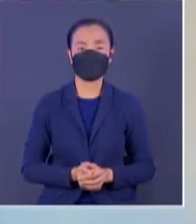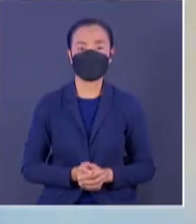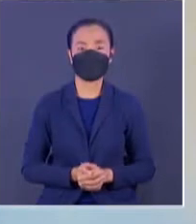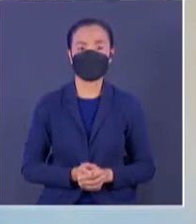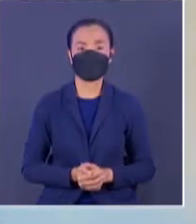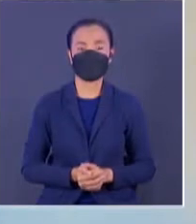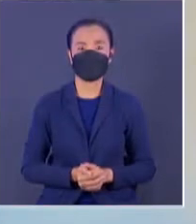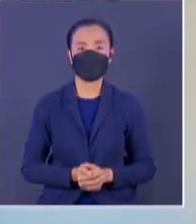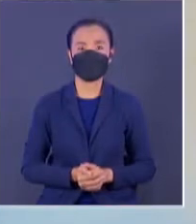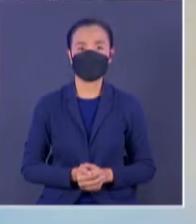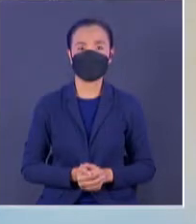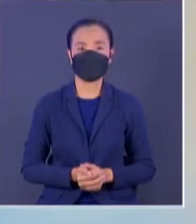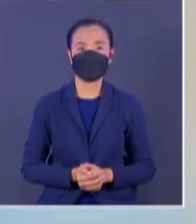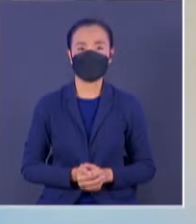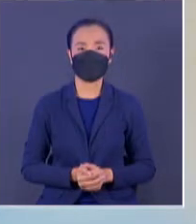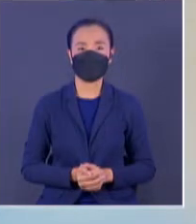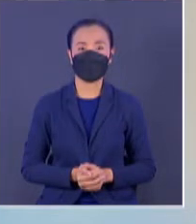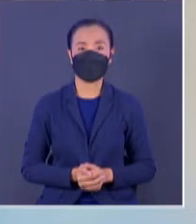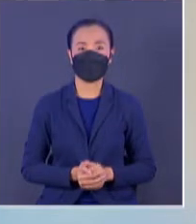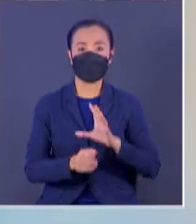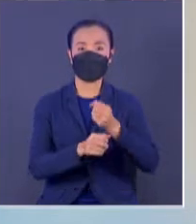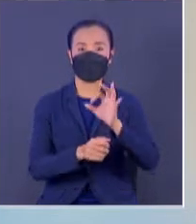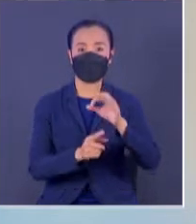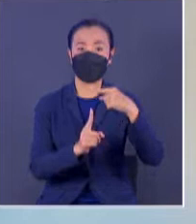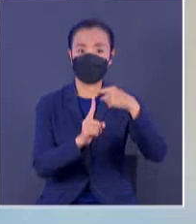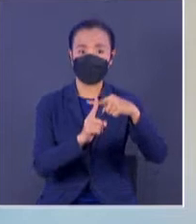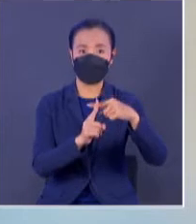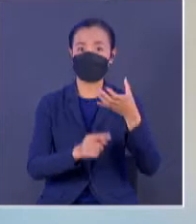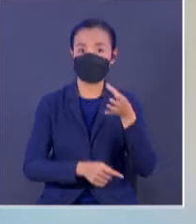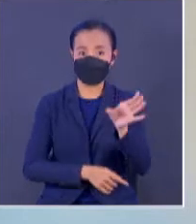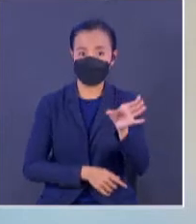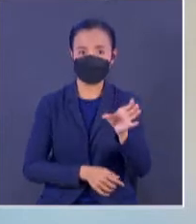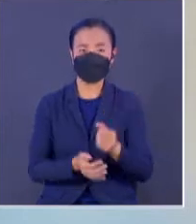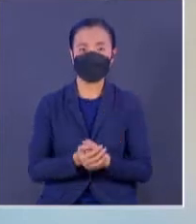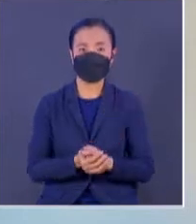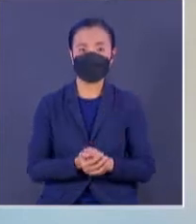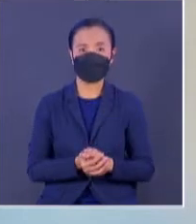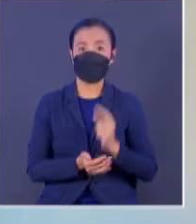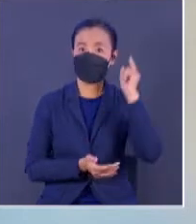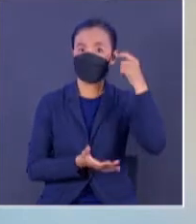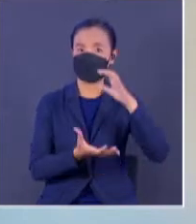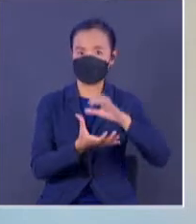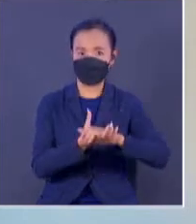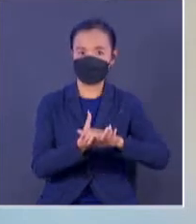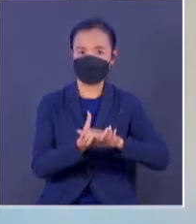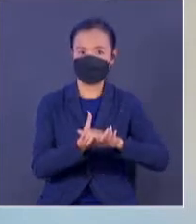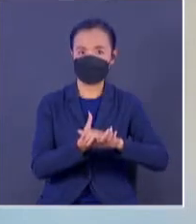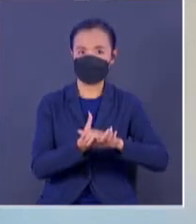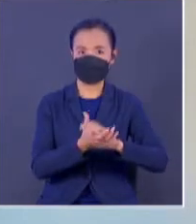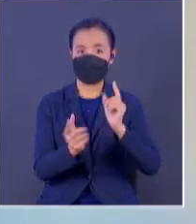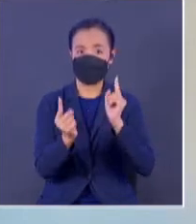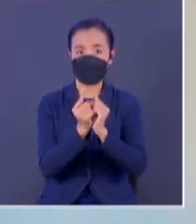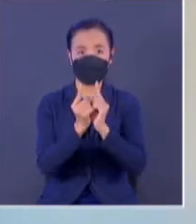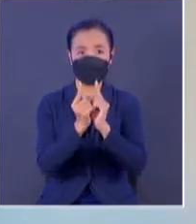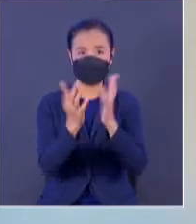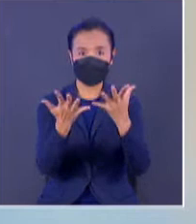โดยเอ๊ะจิรากรได้โพสต์ภาพผลตรวจโควิดนะคะว่าเป็นบวกพร้อมกับเผยว่าทั้งตัวเขาและภรรยาไม่มีการพบและสัม